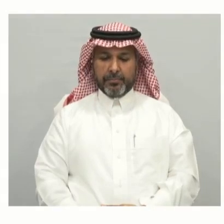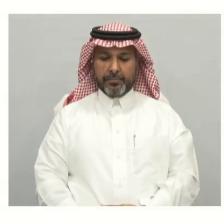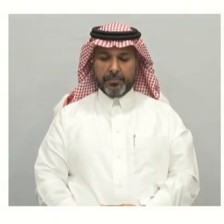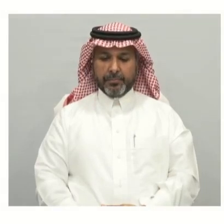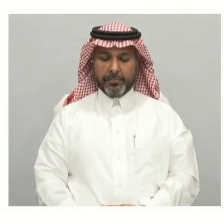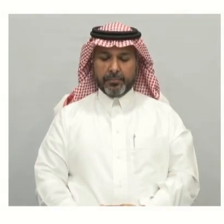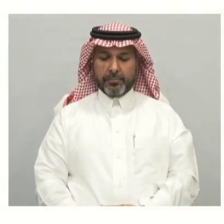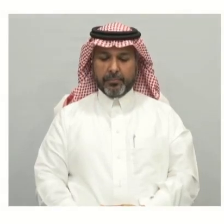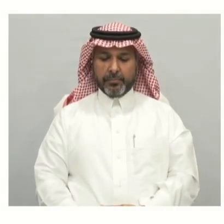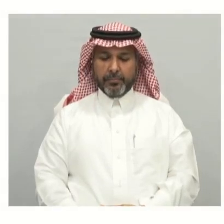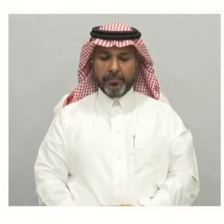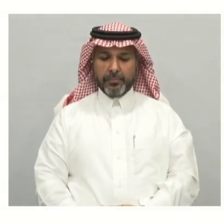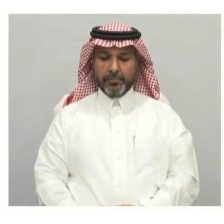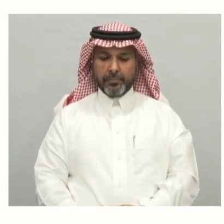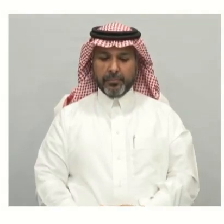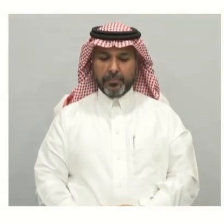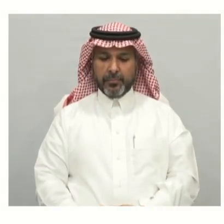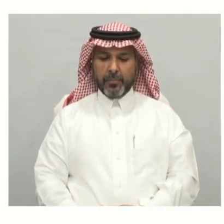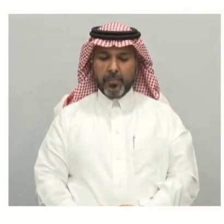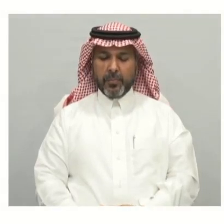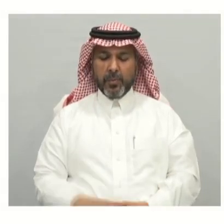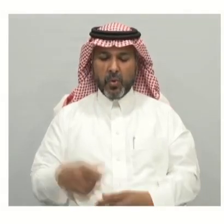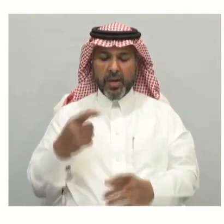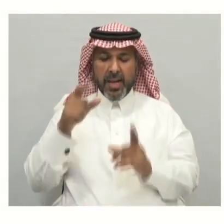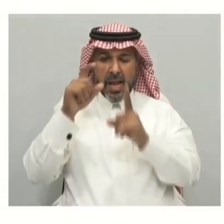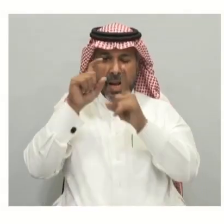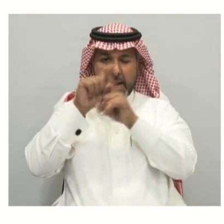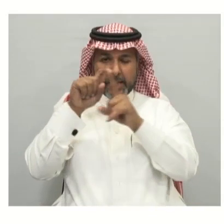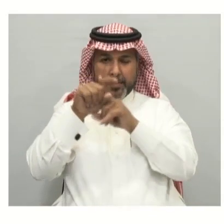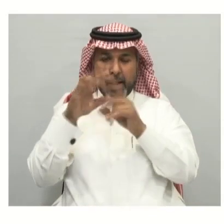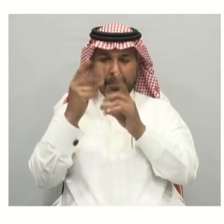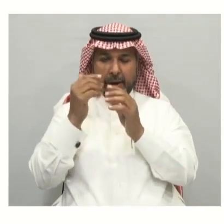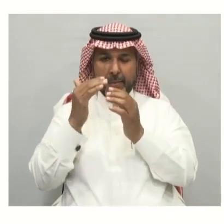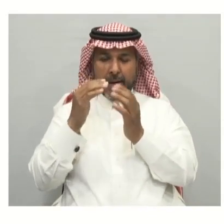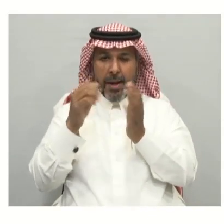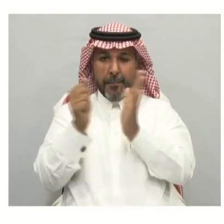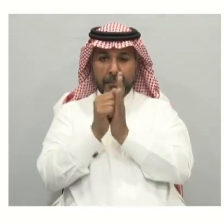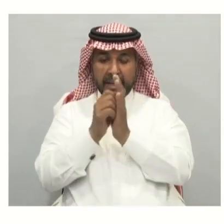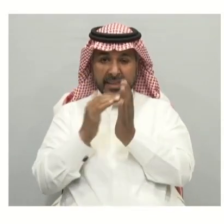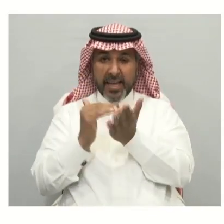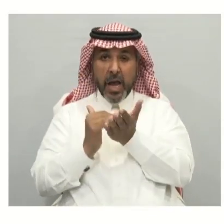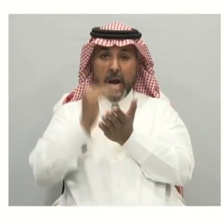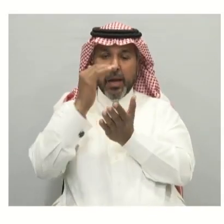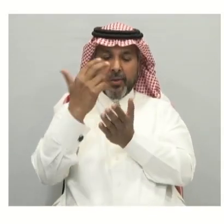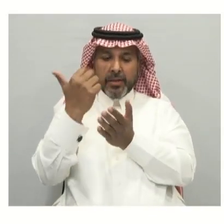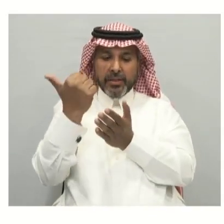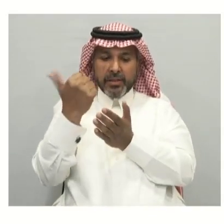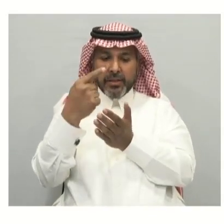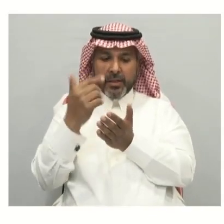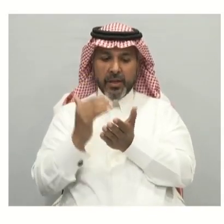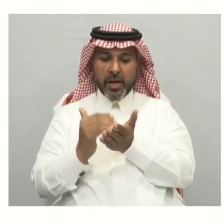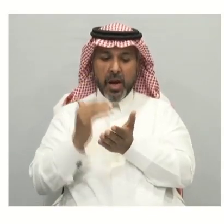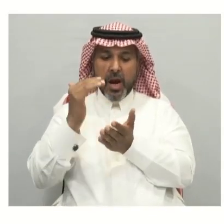السؤال الاخر ما النسبه المئويه للطلاب الذين يزيد بعد بيوتهم عن المدرسه مسافه